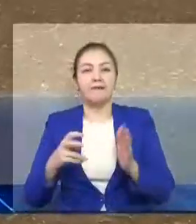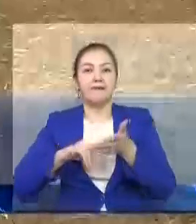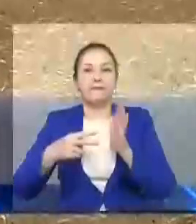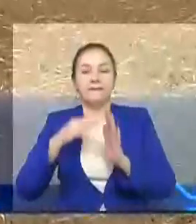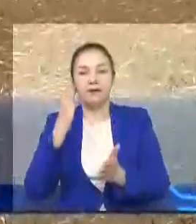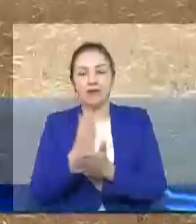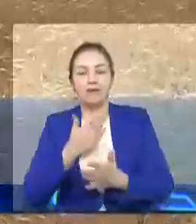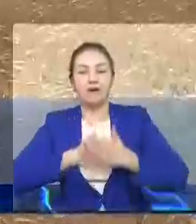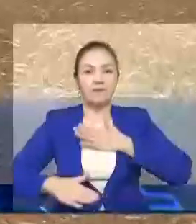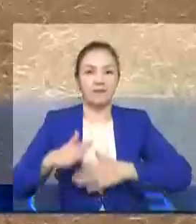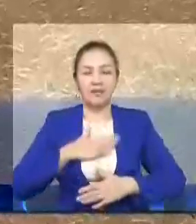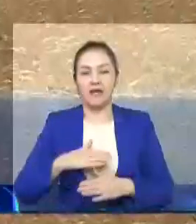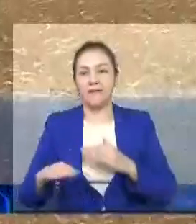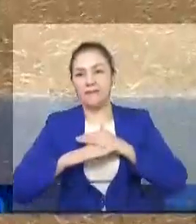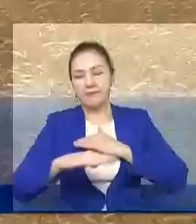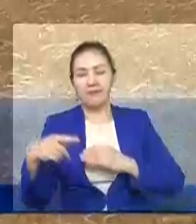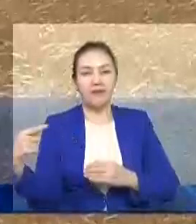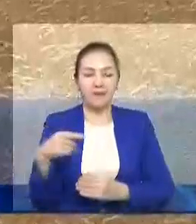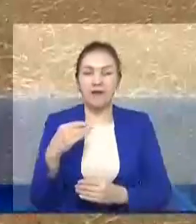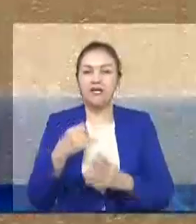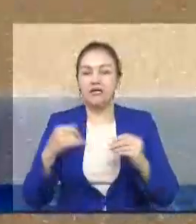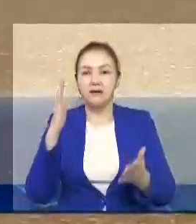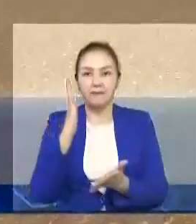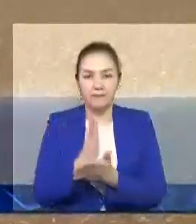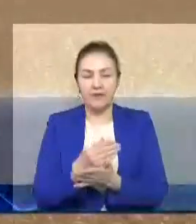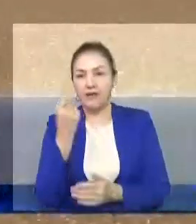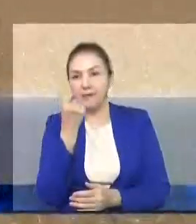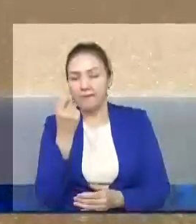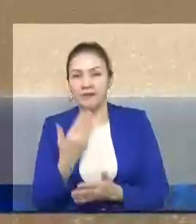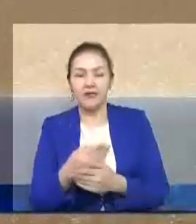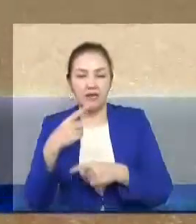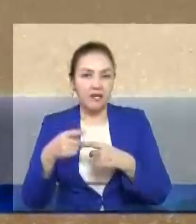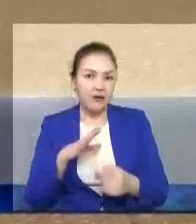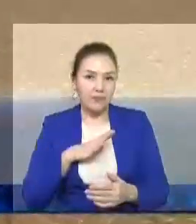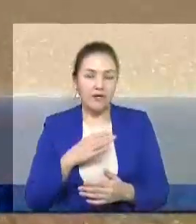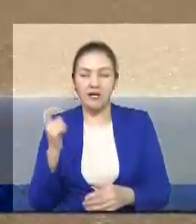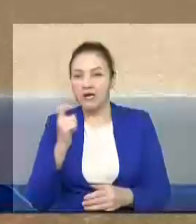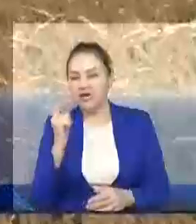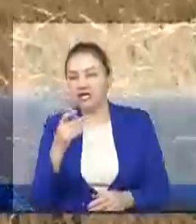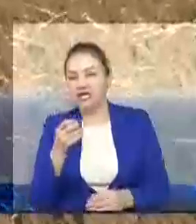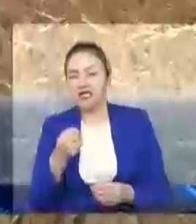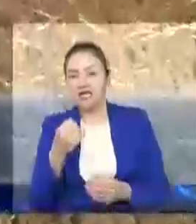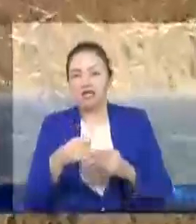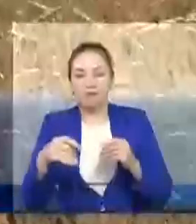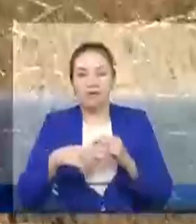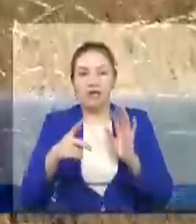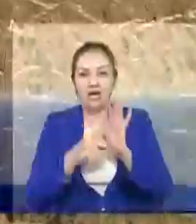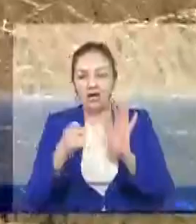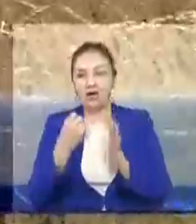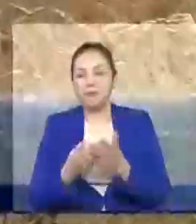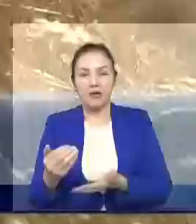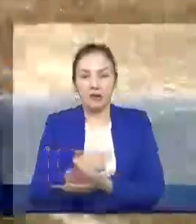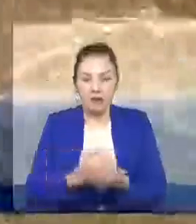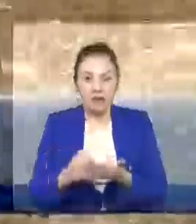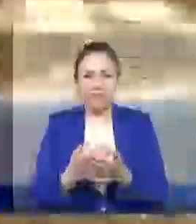бар. Бір қуанарлығы жайылым үшін 1000 гектар жер бар. Дәнді дақылдарға келетін болсақ, шаруашылықта гектарына 6-7 центрден өнім